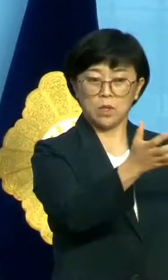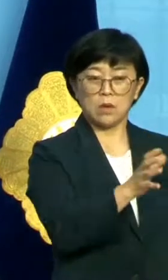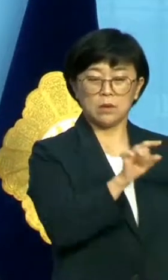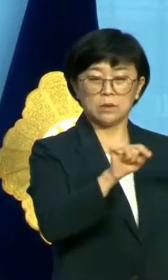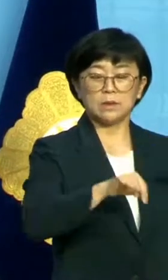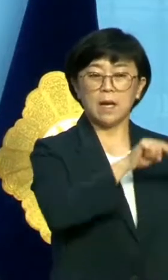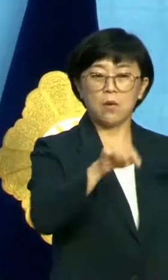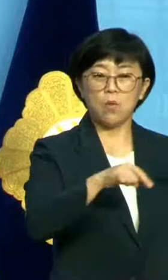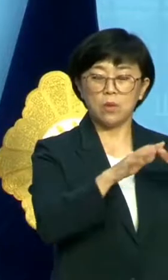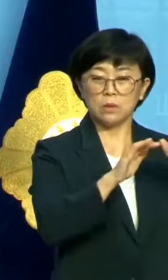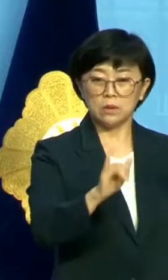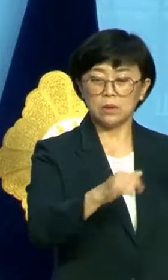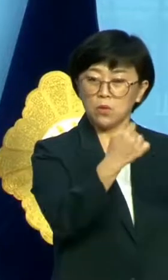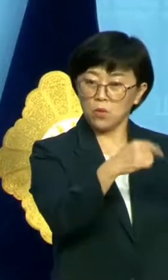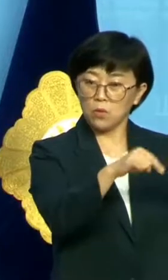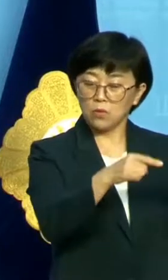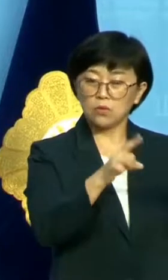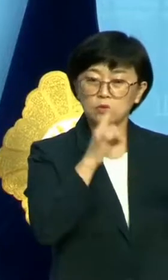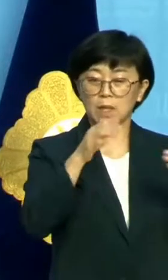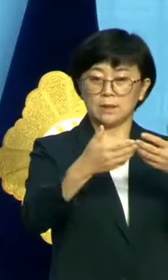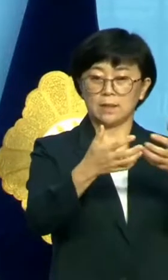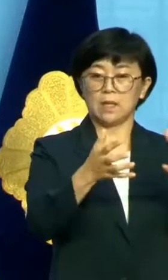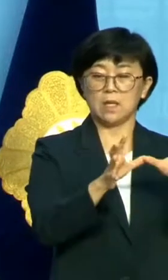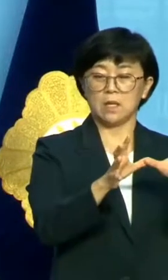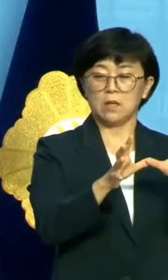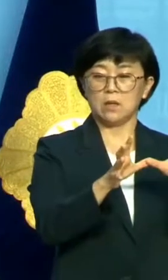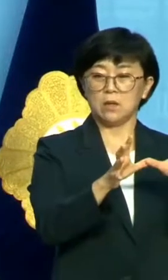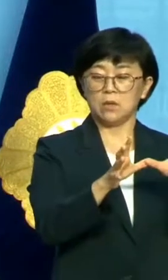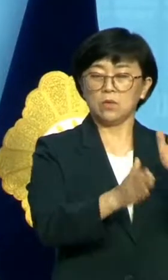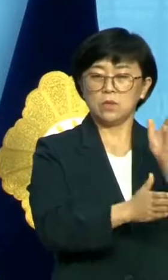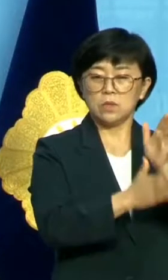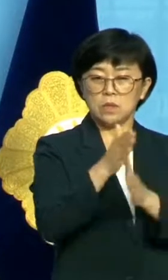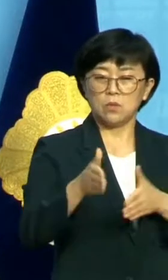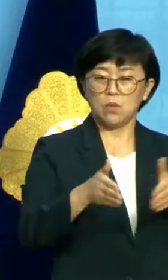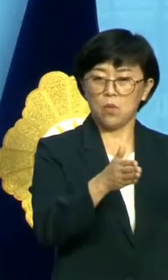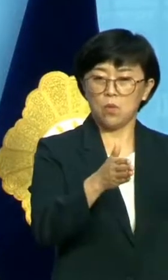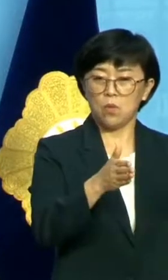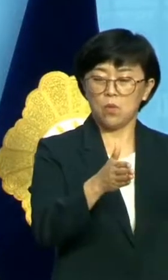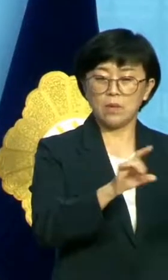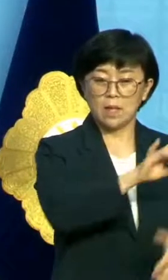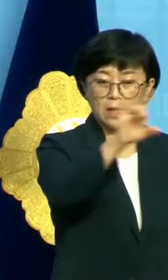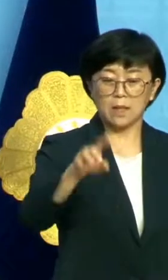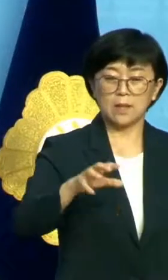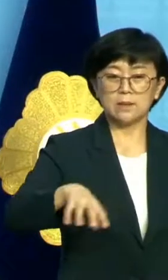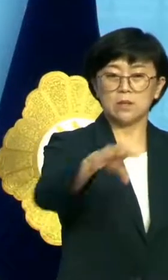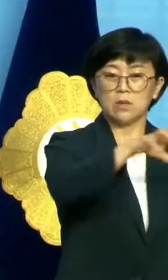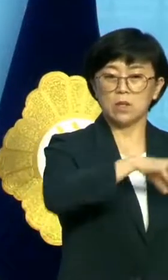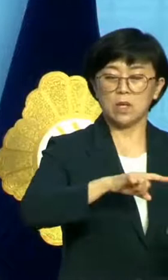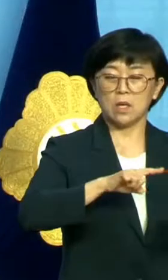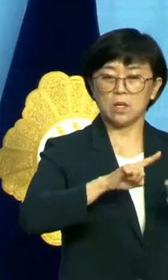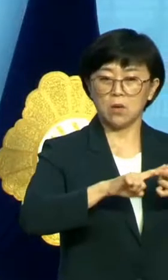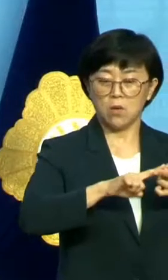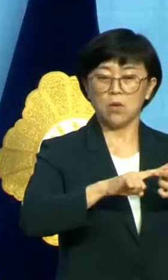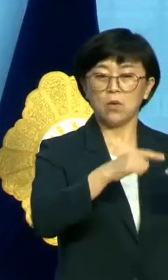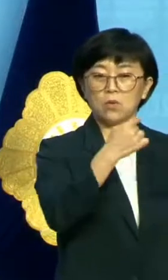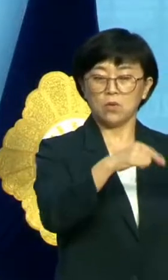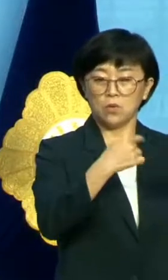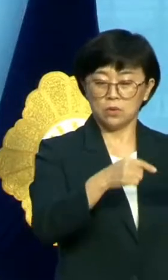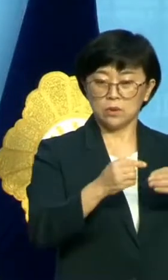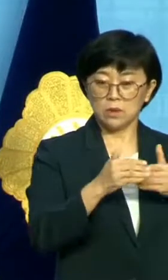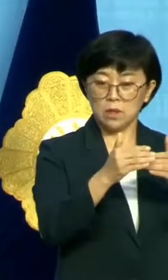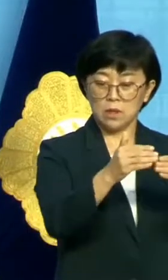아카데미를 중앙당 차원에서 그리고 시도당 차원에서 그리고 각 지역위원회 차원에서도 진행될 수 있도록